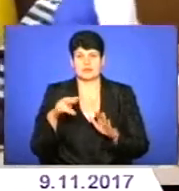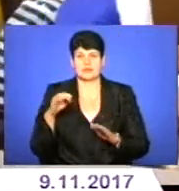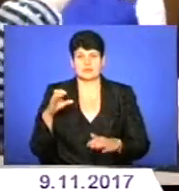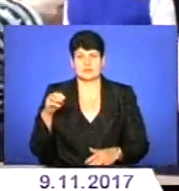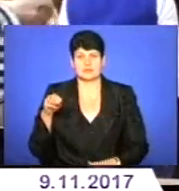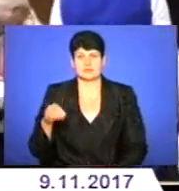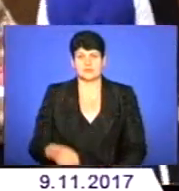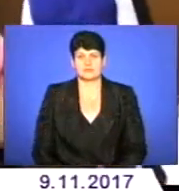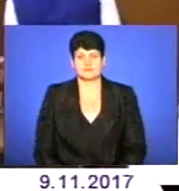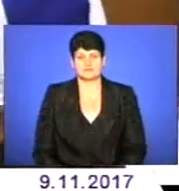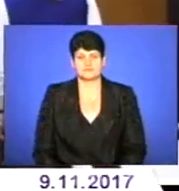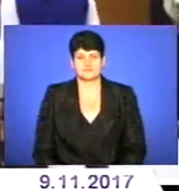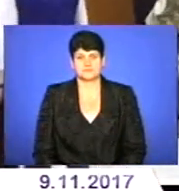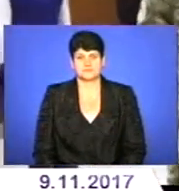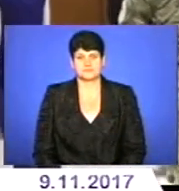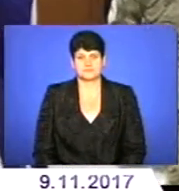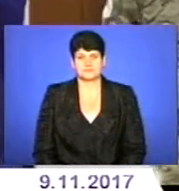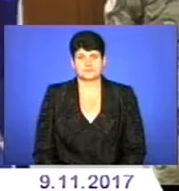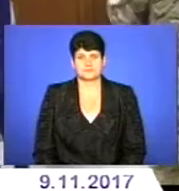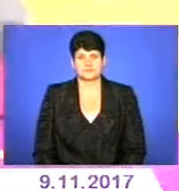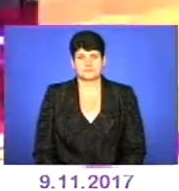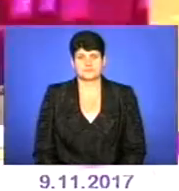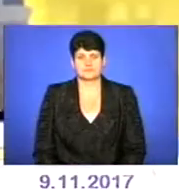Богдана Сарабун, Андрій Бодак, Вісті ТТБ.